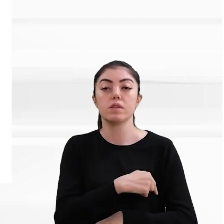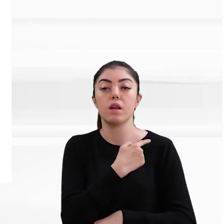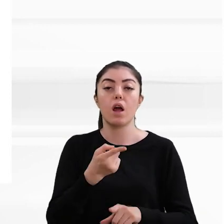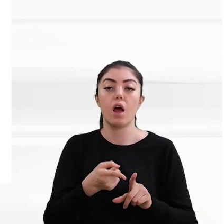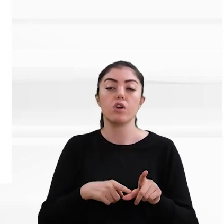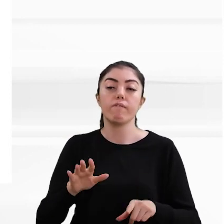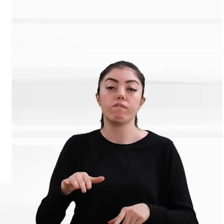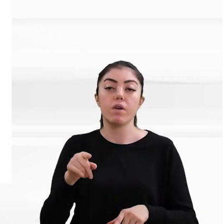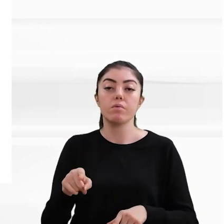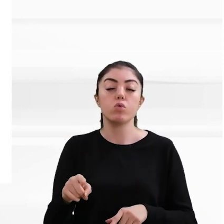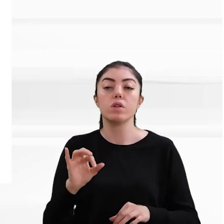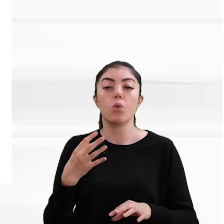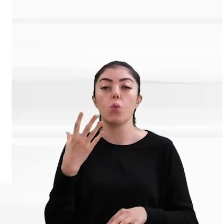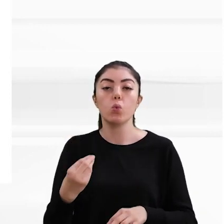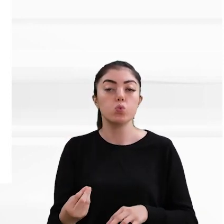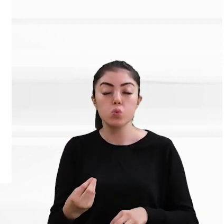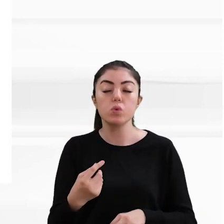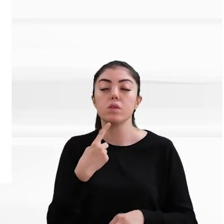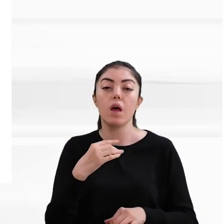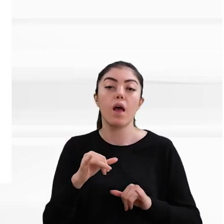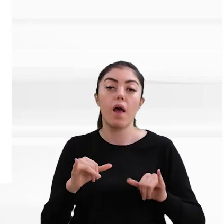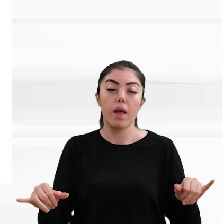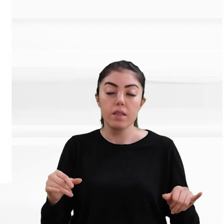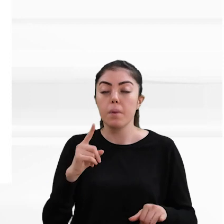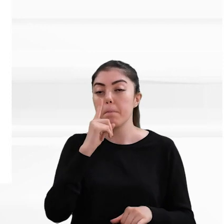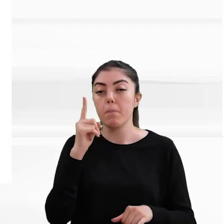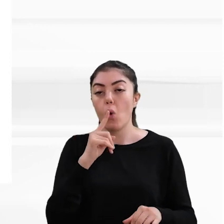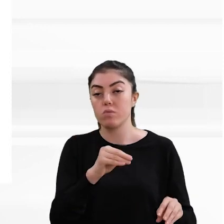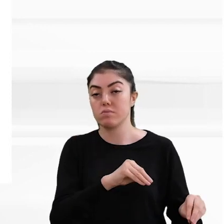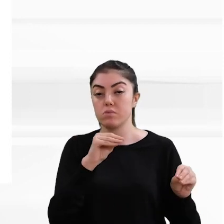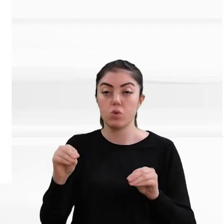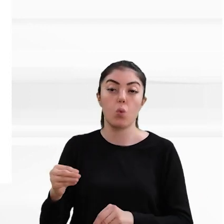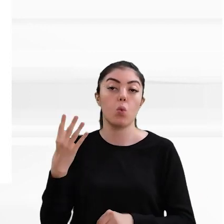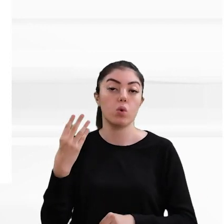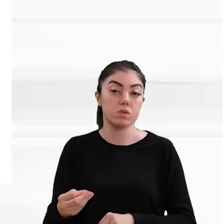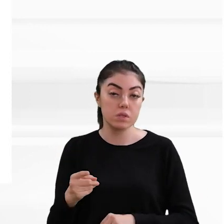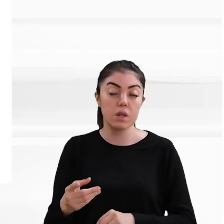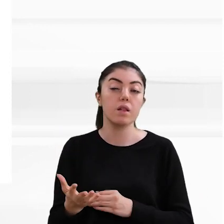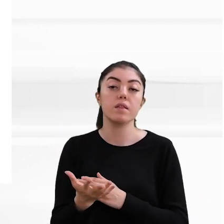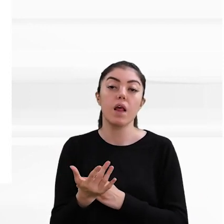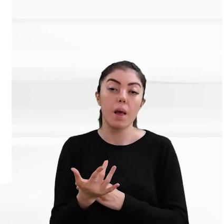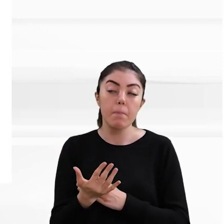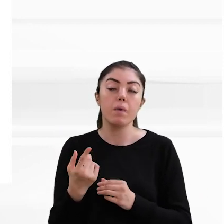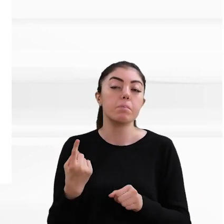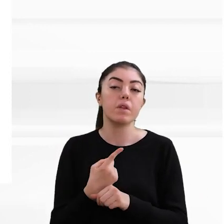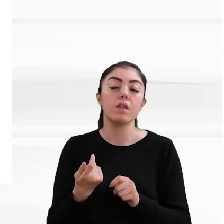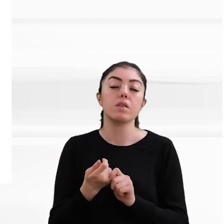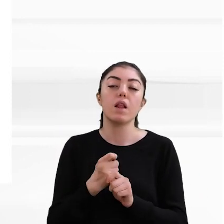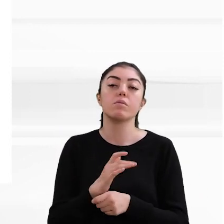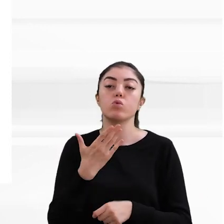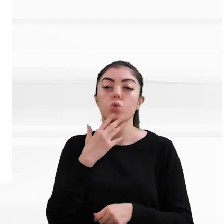başlangıçta yapraklar arasında 30 derece açı vardı. Demek ki bu elektroskobumuz da yüklü. Aynı mor ötesi ışını buna gönderdiğimiz